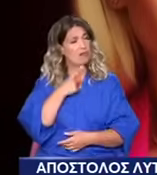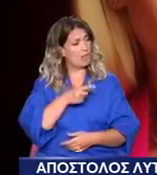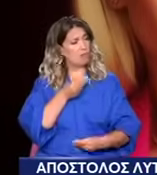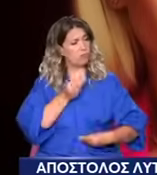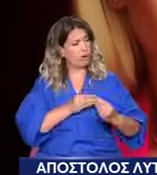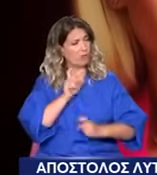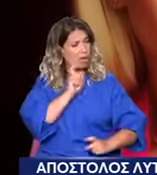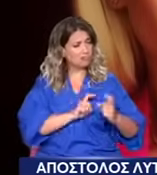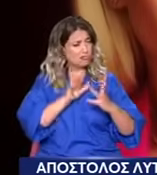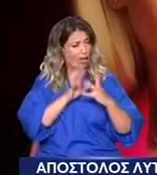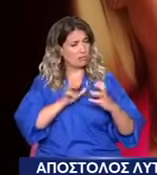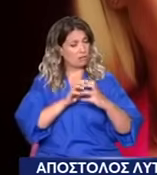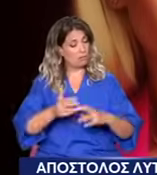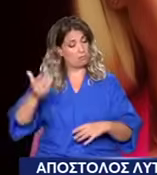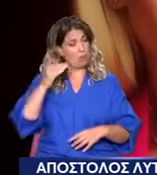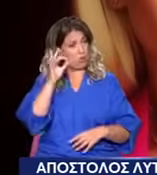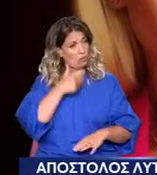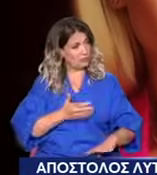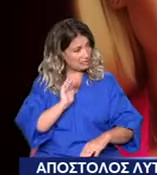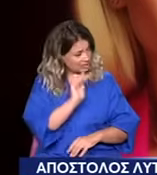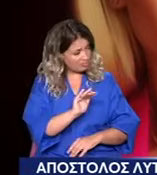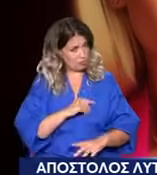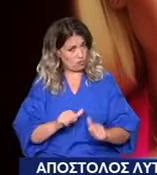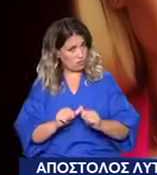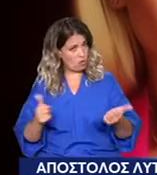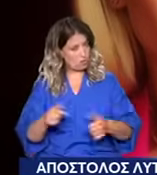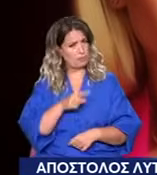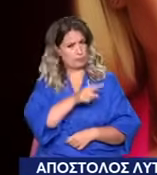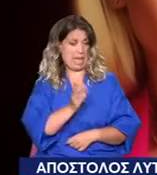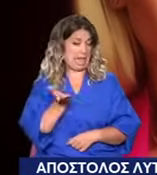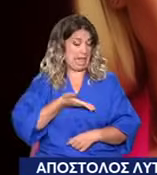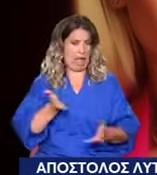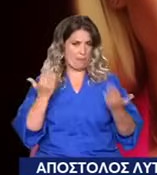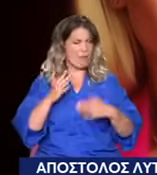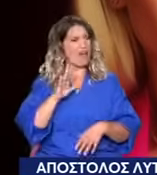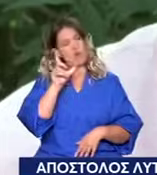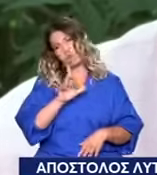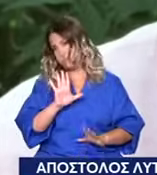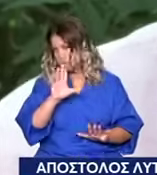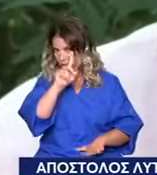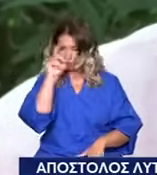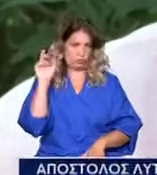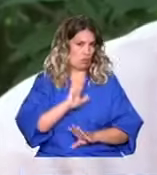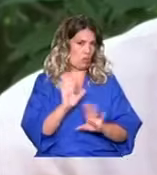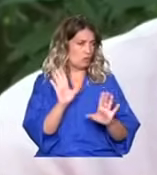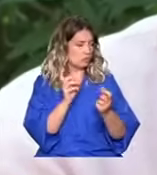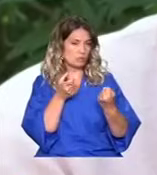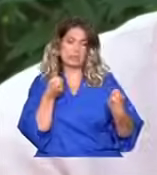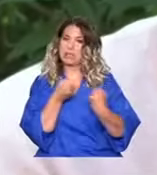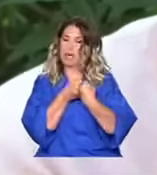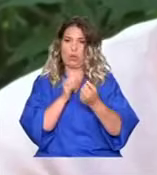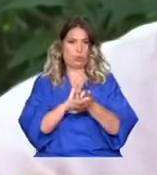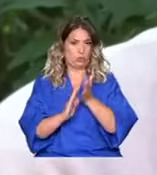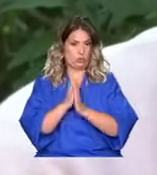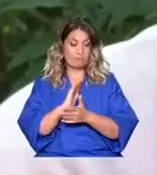Τον Οκτώβριο του είχα ζητήσει να χωρίσουμε. Παρότι δεν ήταν βίαιος, ήταν δύσκολος χαρακτήρας. Σε αδημοσίευτες δηλώσεις του